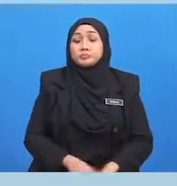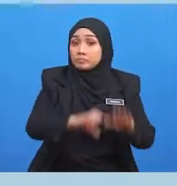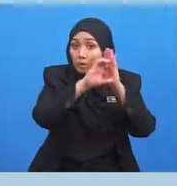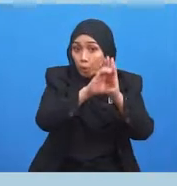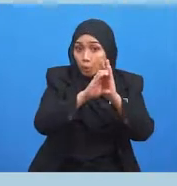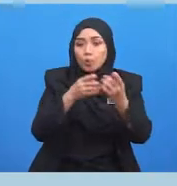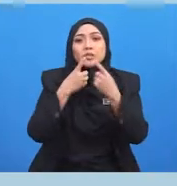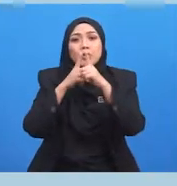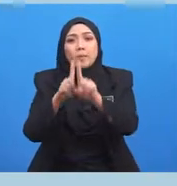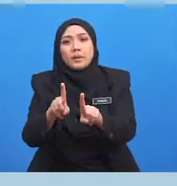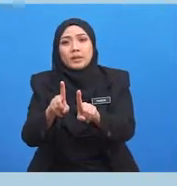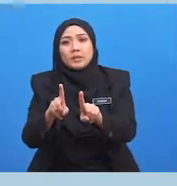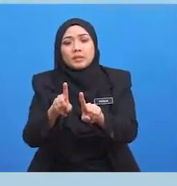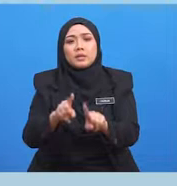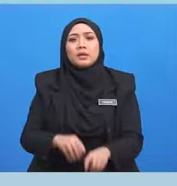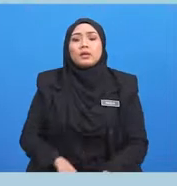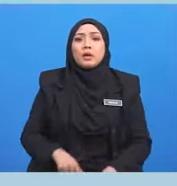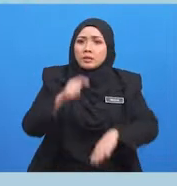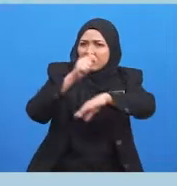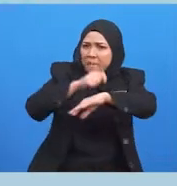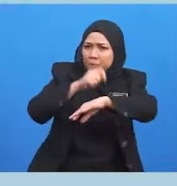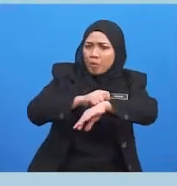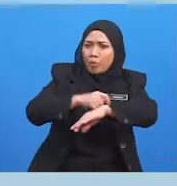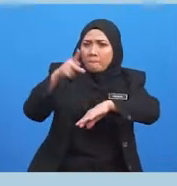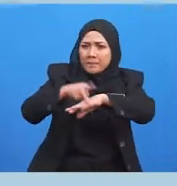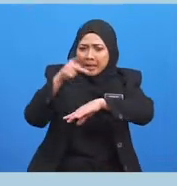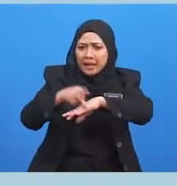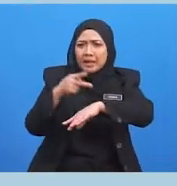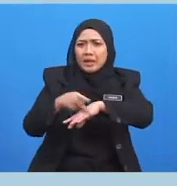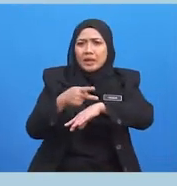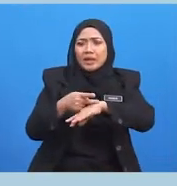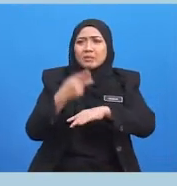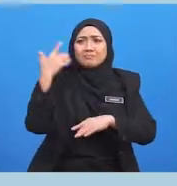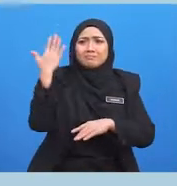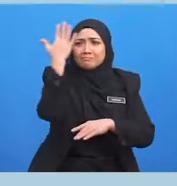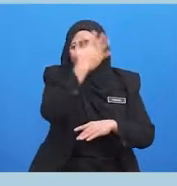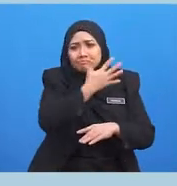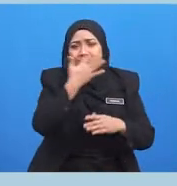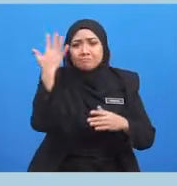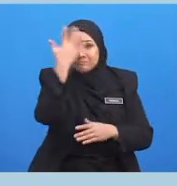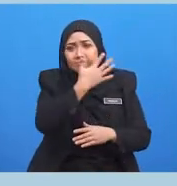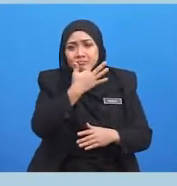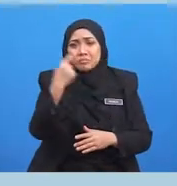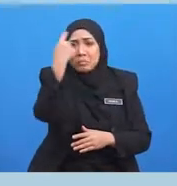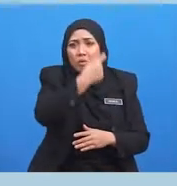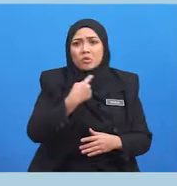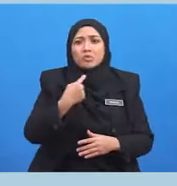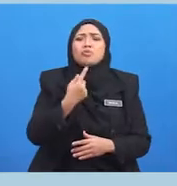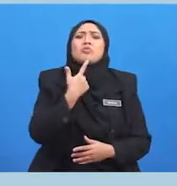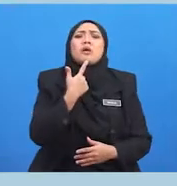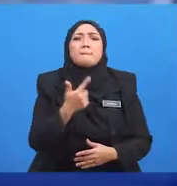Contoh jawapan, tempoh pemakaian pelindung muka yang terlalu